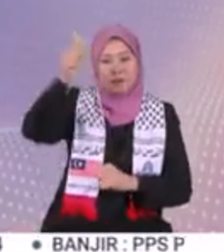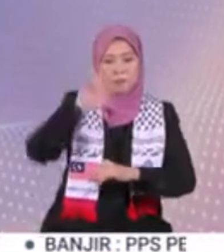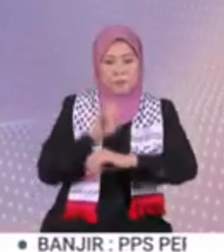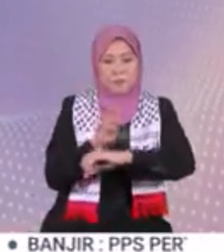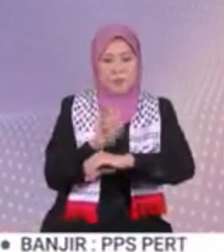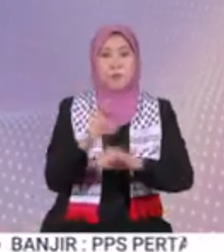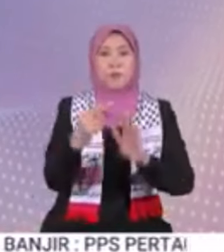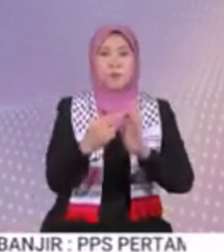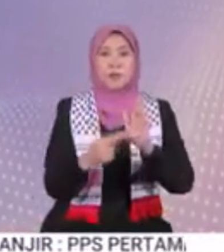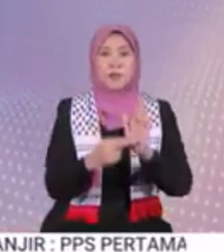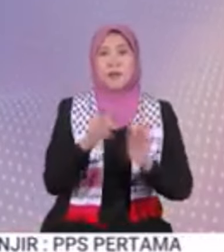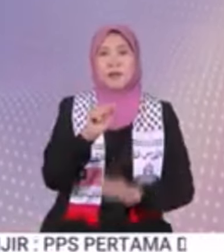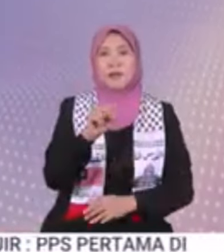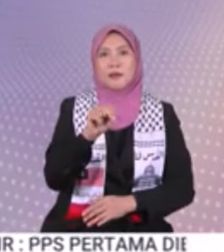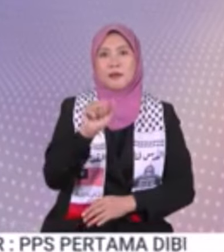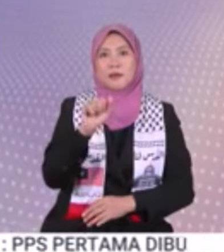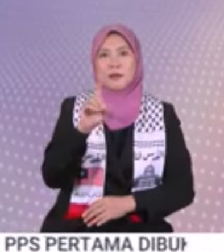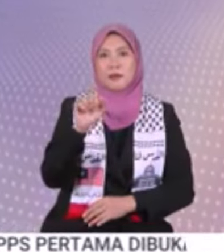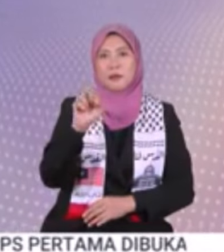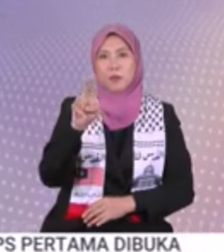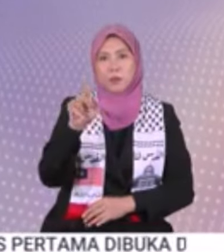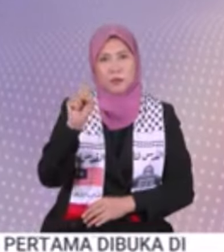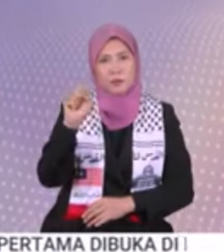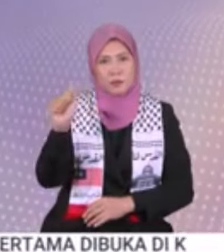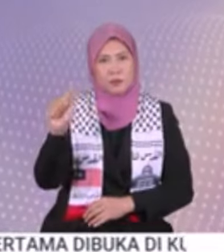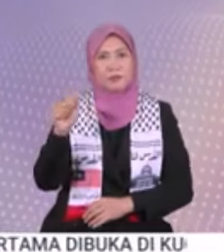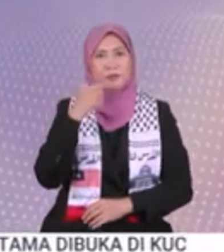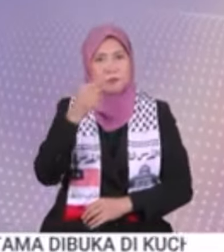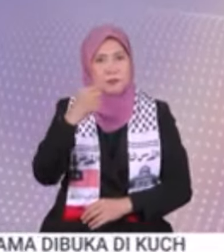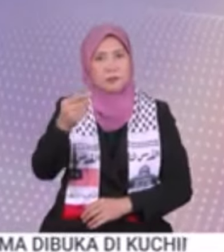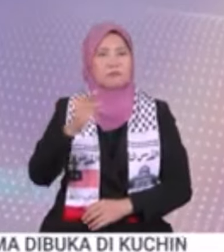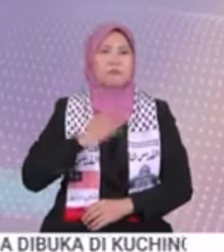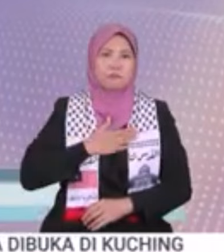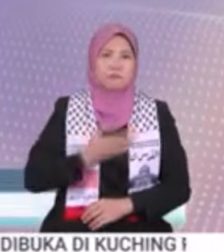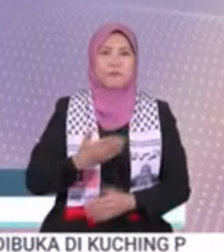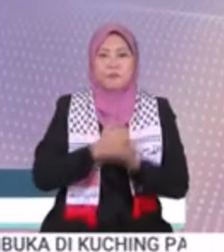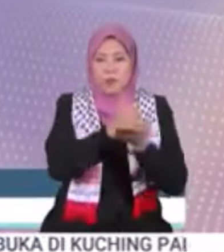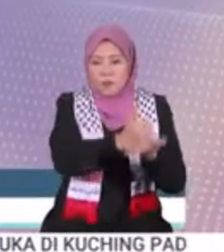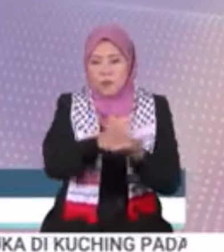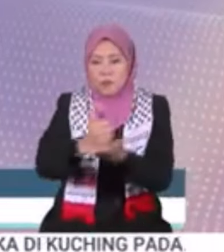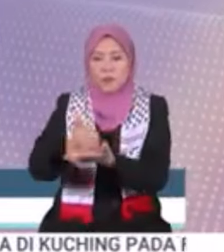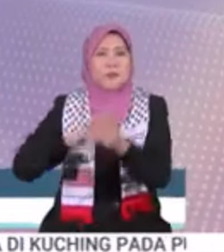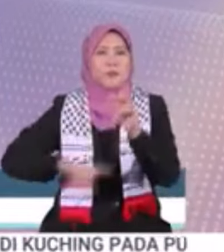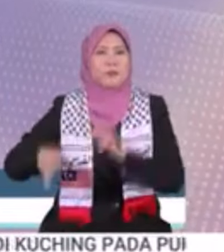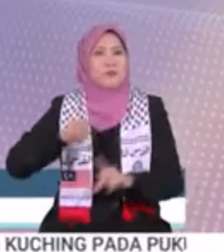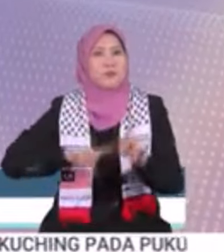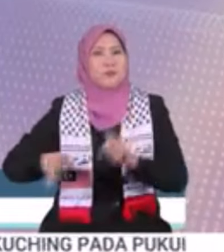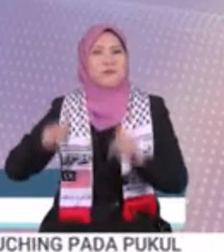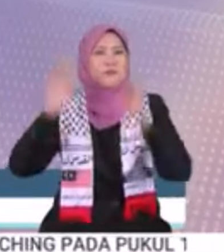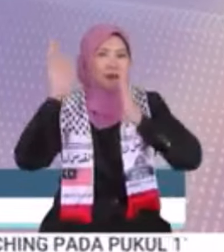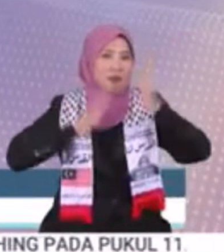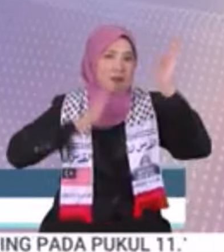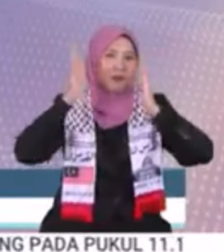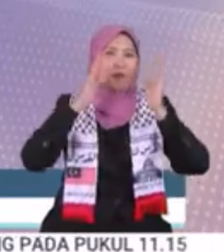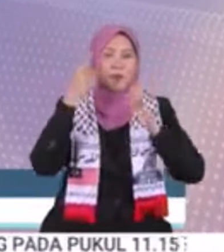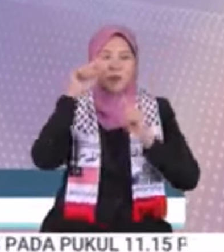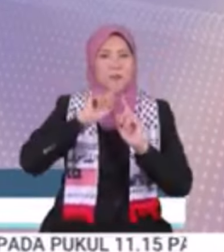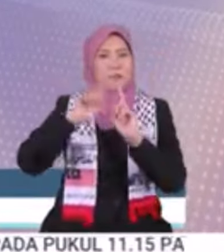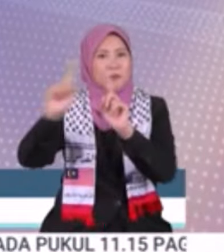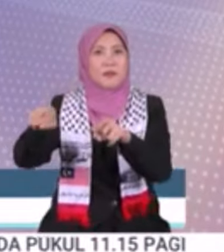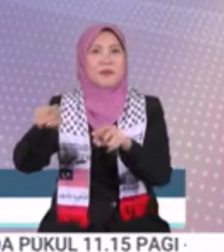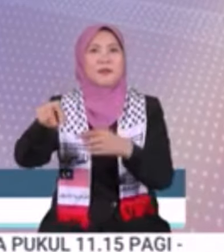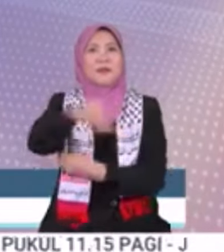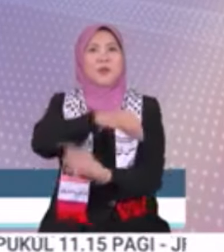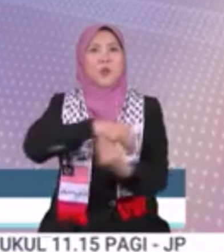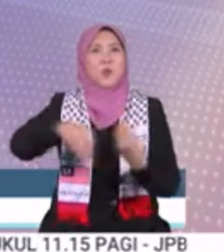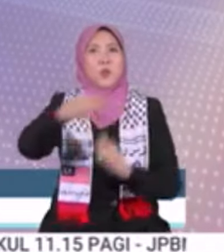Andalusia Ida riswana Idris berkata pihaknya komited membantu Lebih ramai rakyat Malaysia melaksanakan ibadah umrah dan